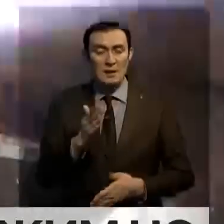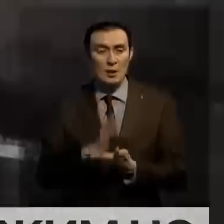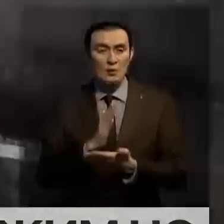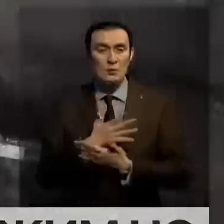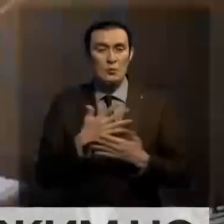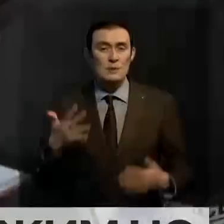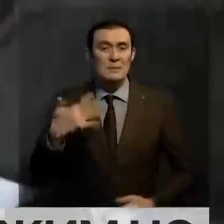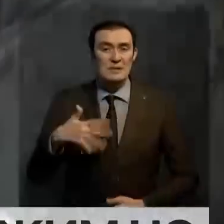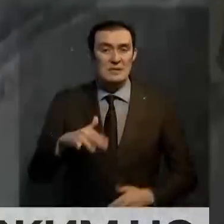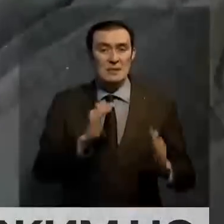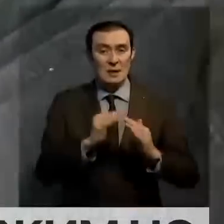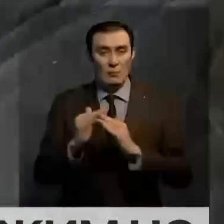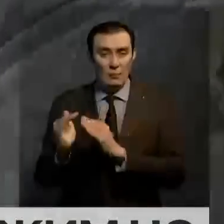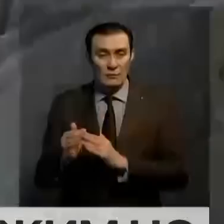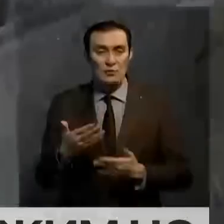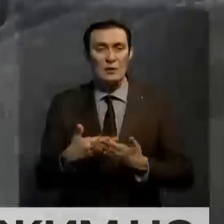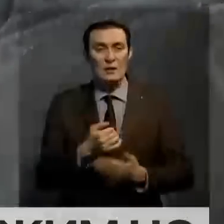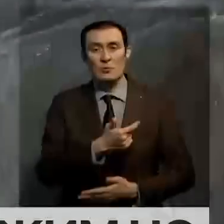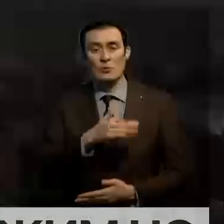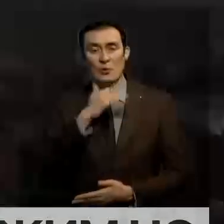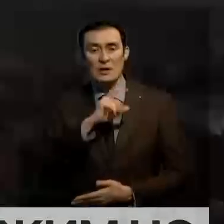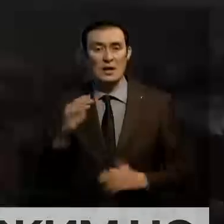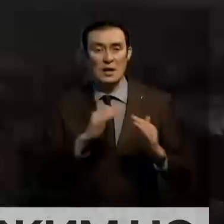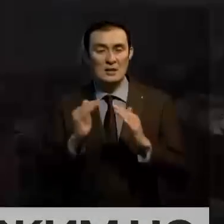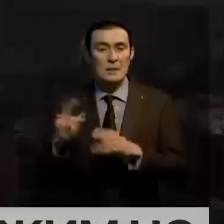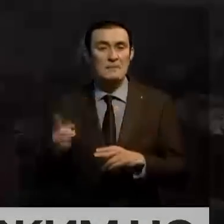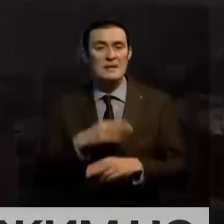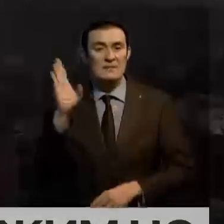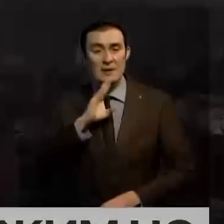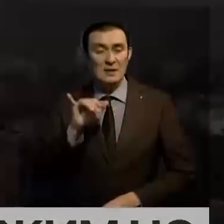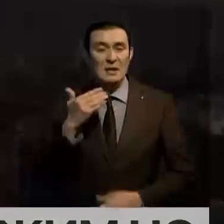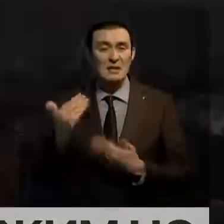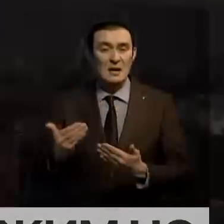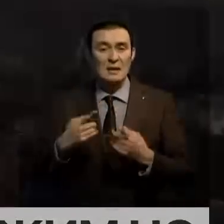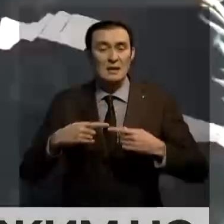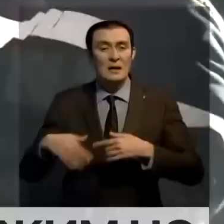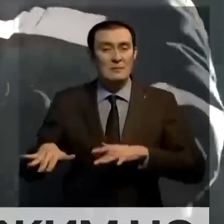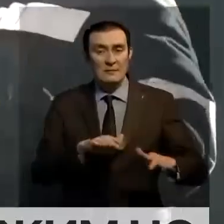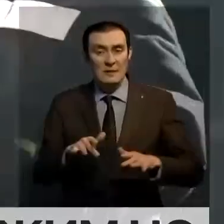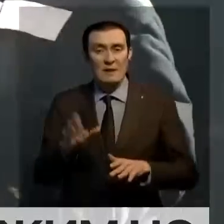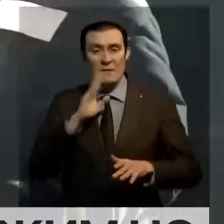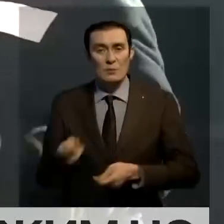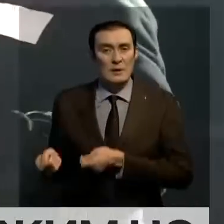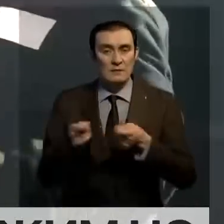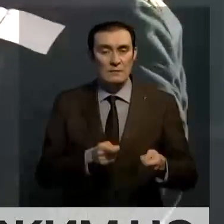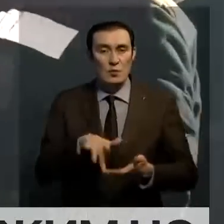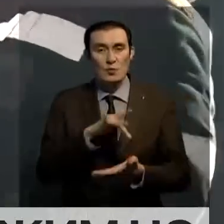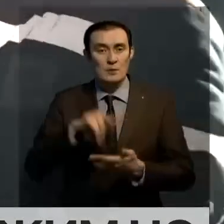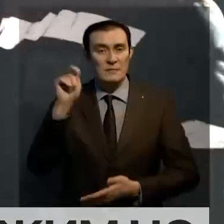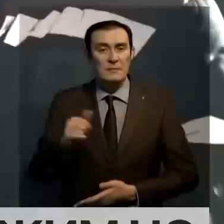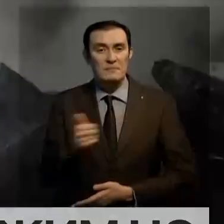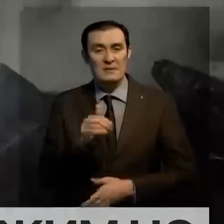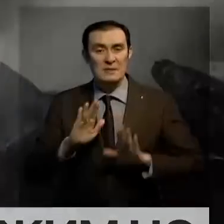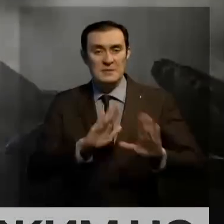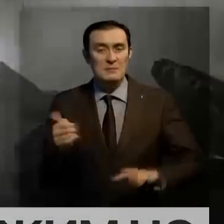больше 50 домов. Еще ряд многоэтажек без водоснабжения. Для них организовали подвоз воды. В город прибыл первый